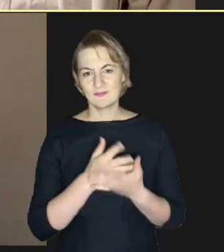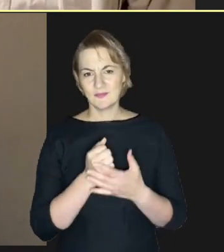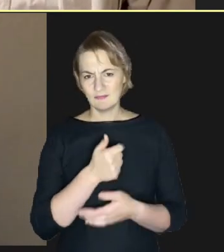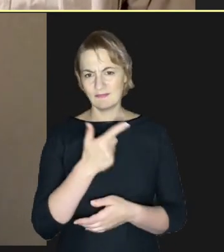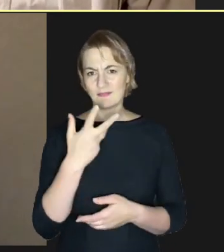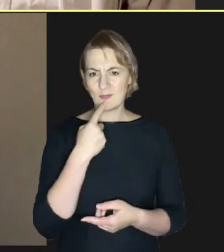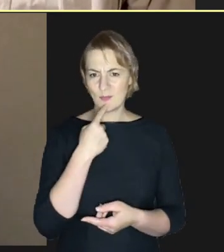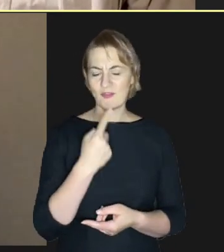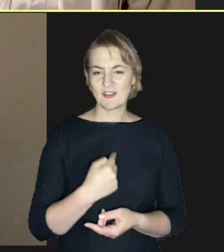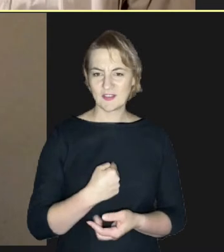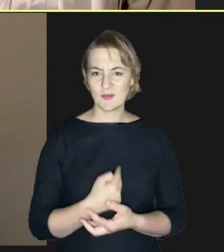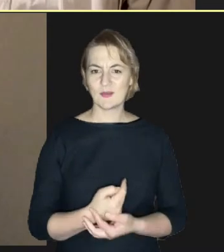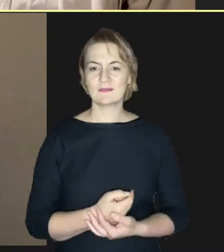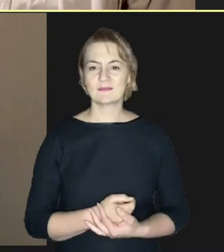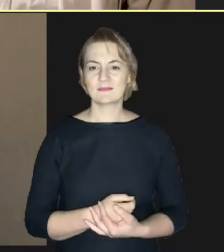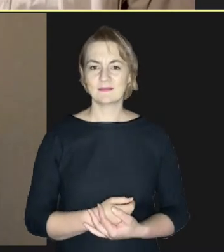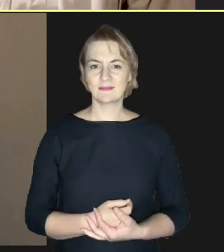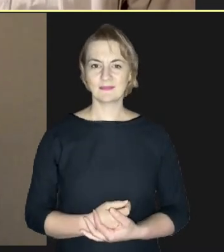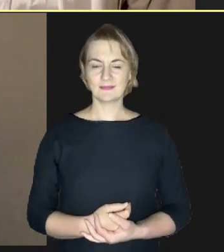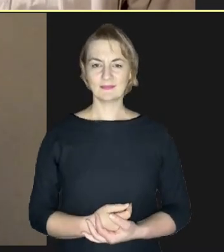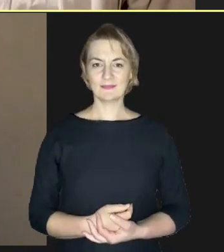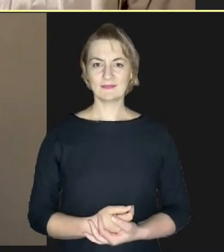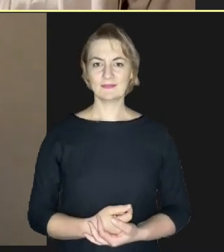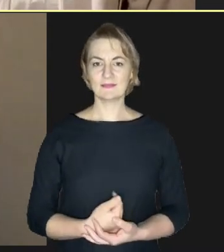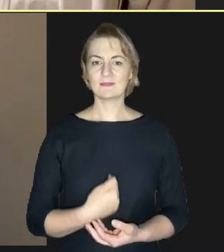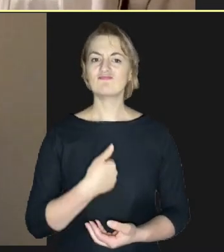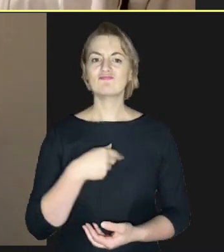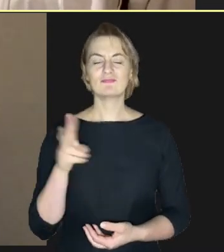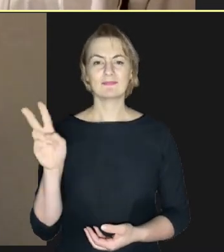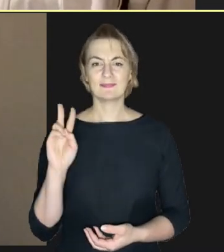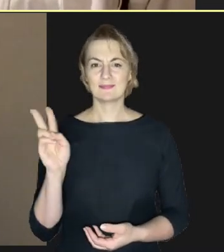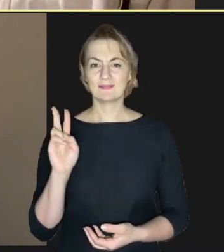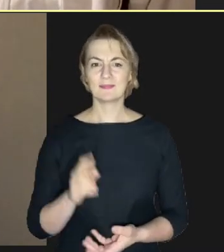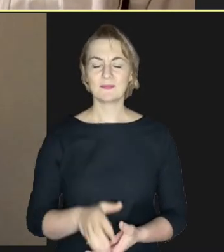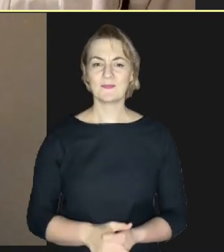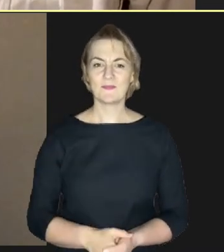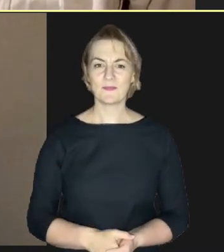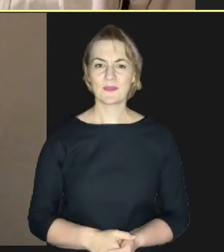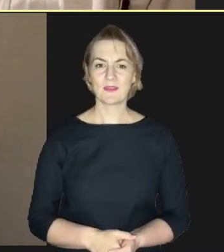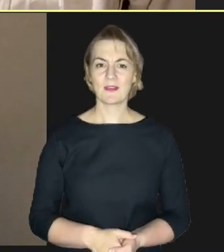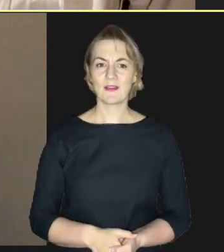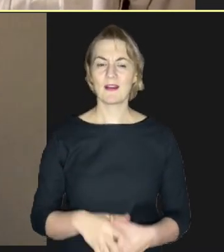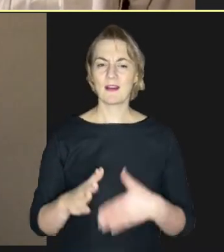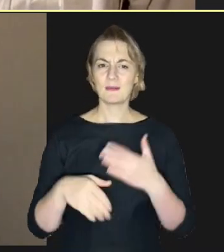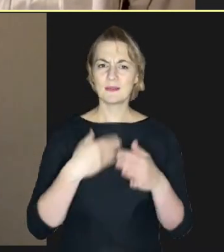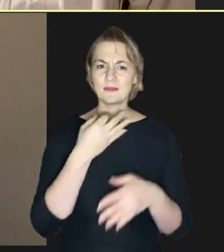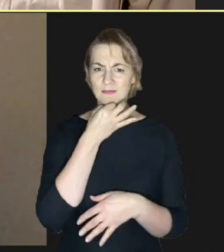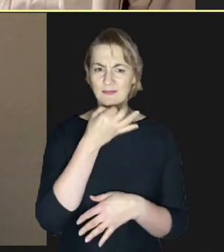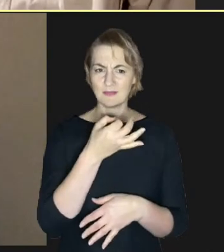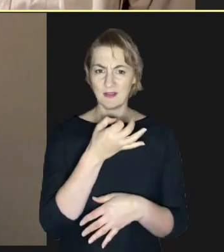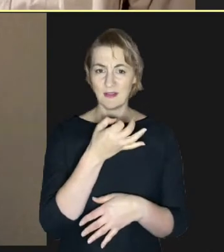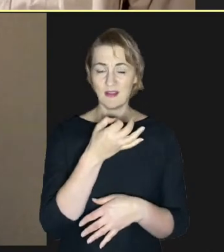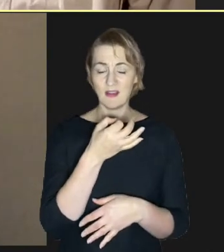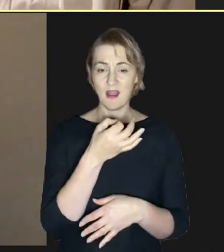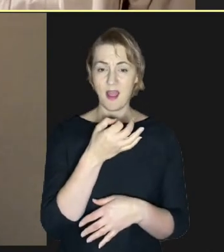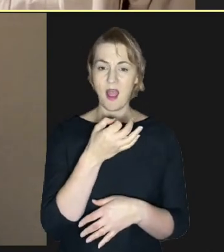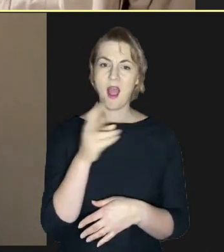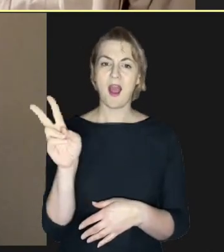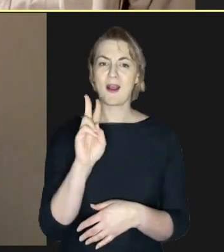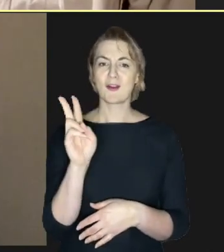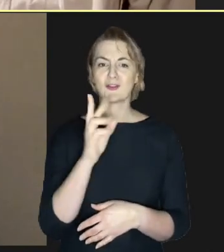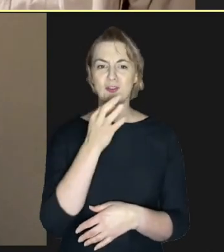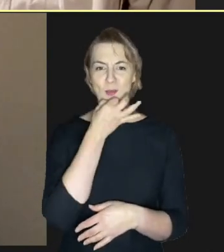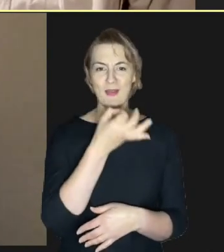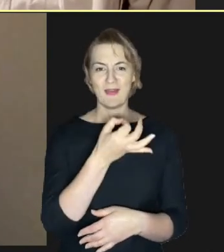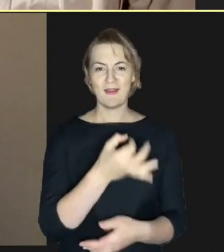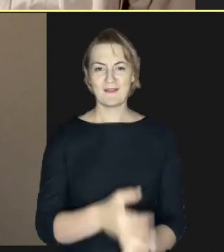wielokrotnie wspominasz, kim jestem, ale potem można jeszcze zapytać, ale kto właściwie o to pyta? Kim